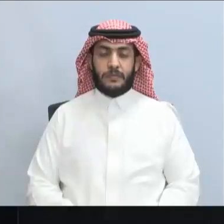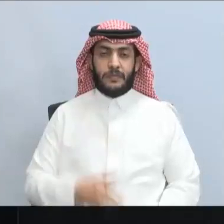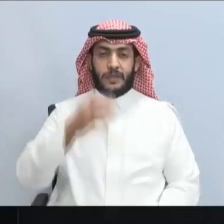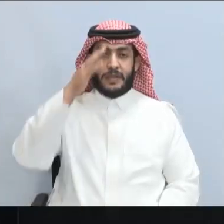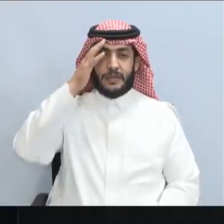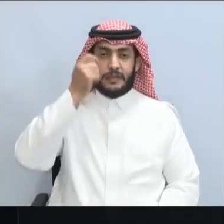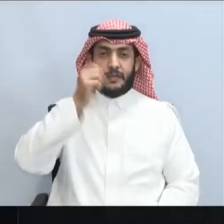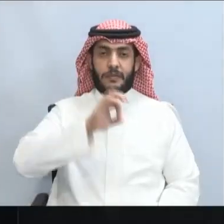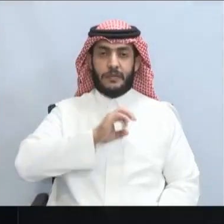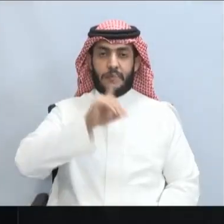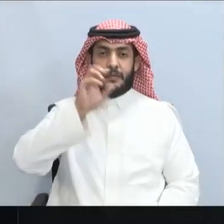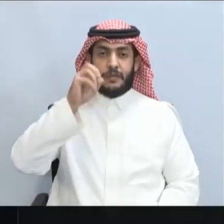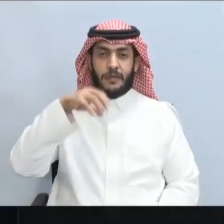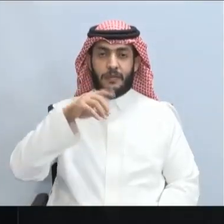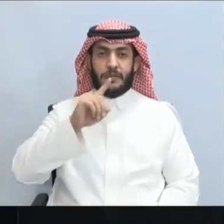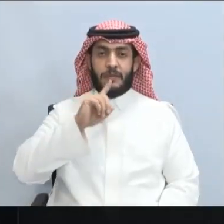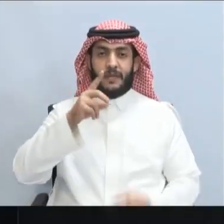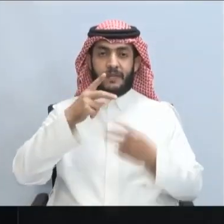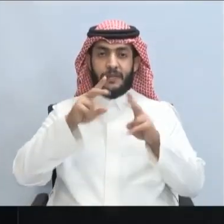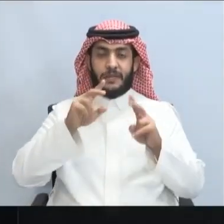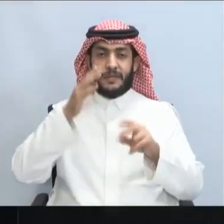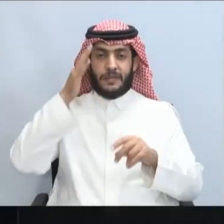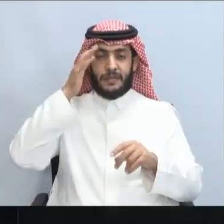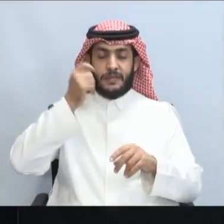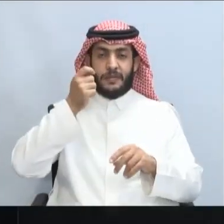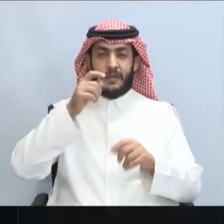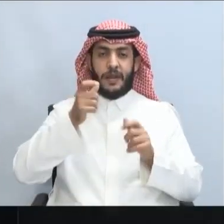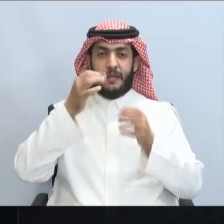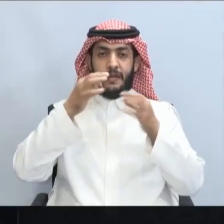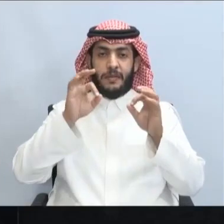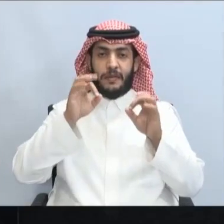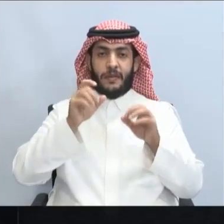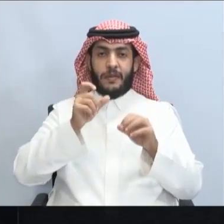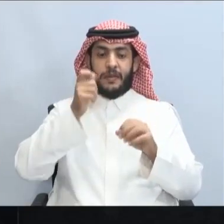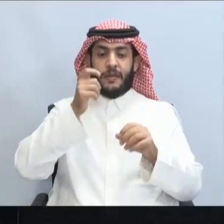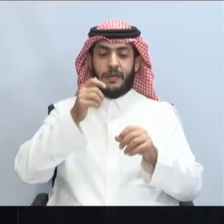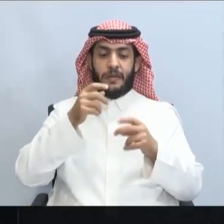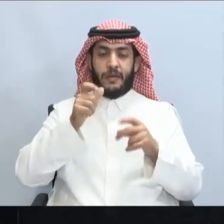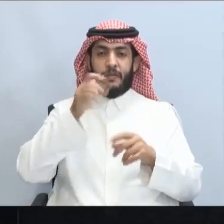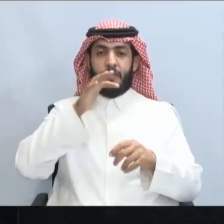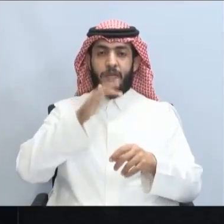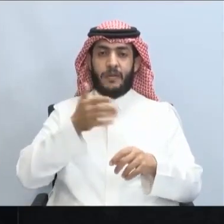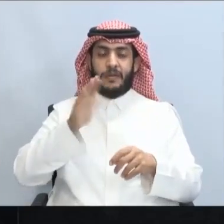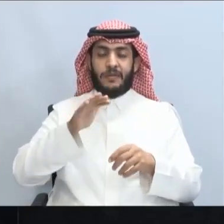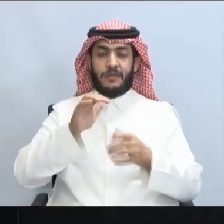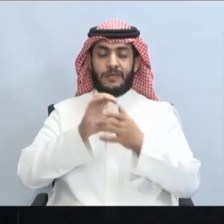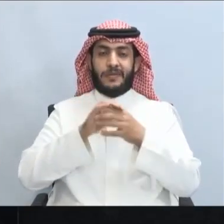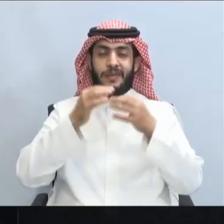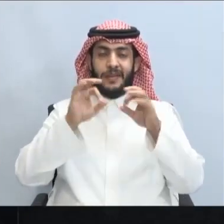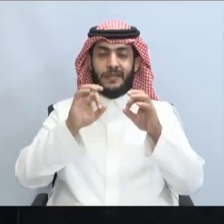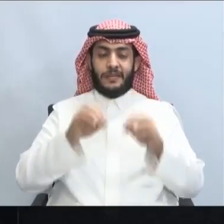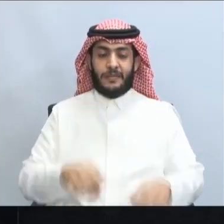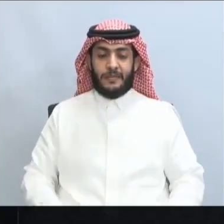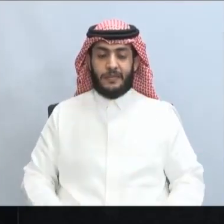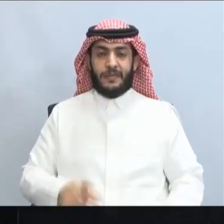السلام عليكم ورحمه الله وبركاته بسم الله والصلاه والسلام على اشرف الانبياء والمرسلين نبينا محمد وعلى اله وصحبه